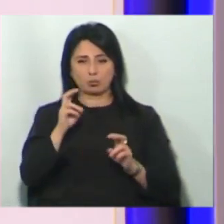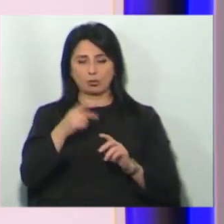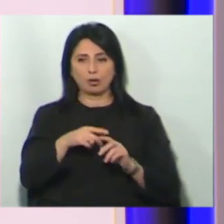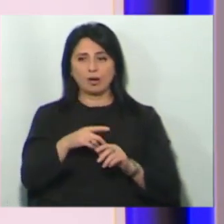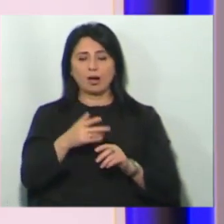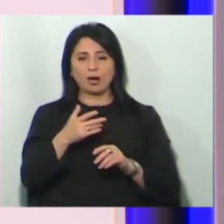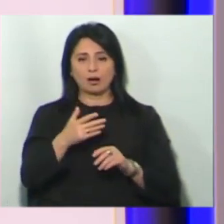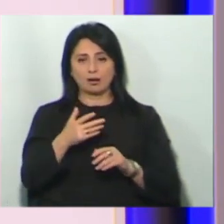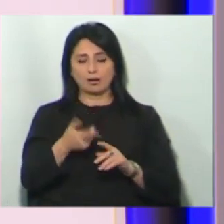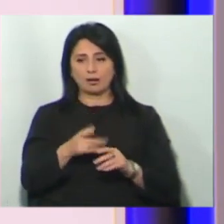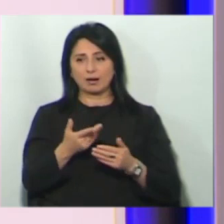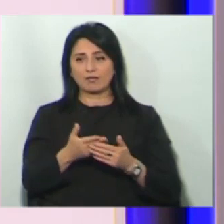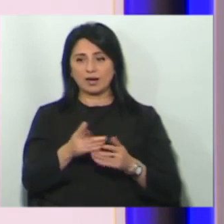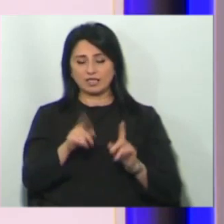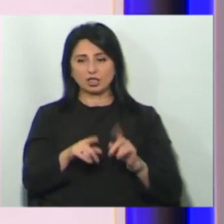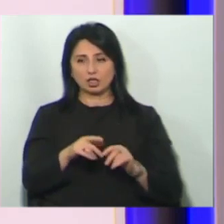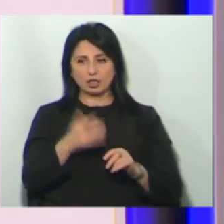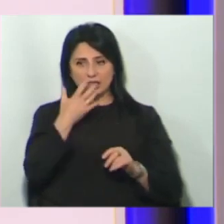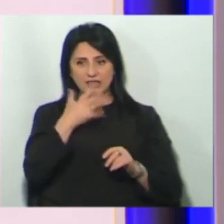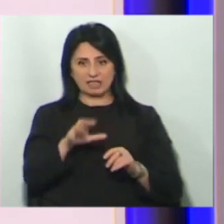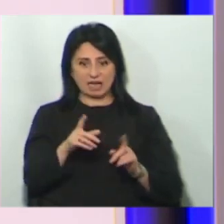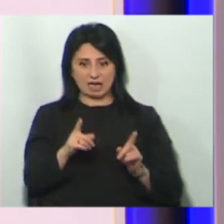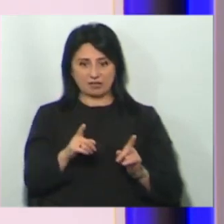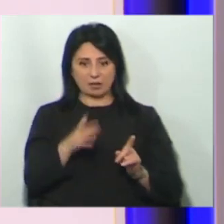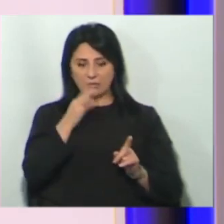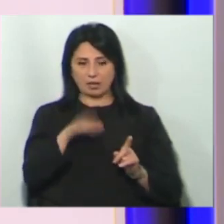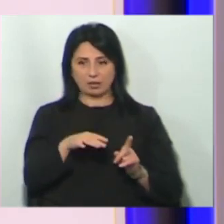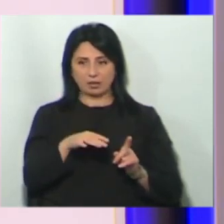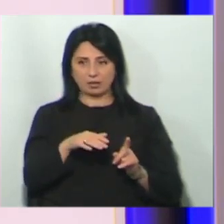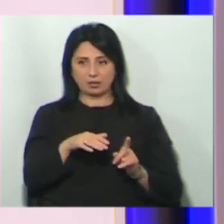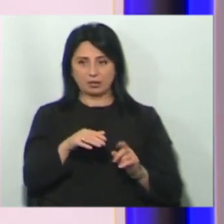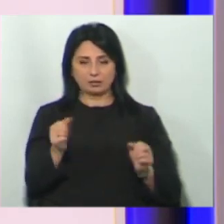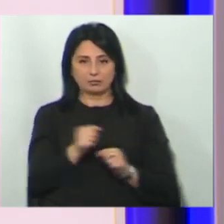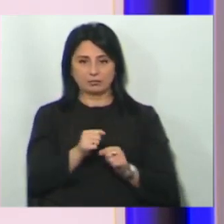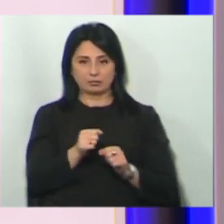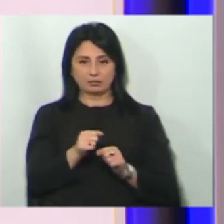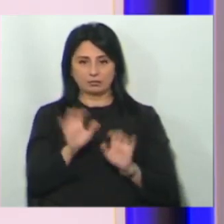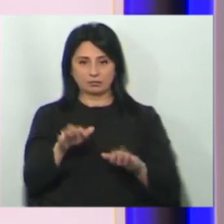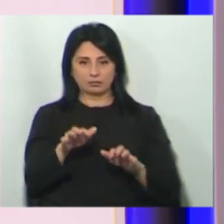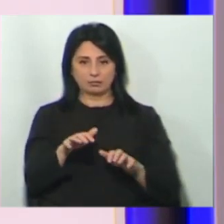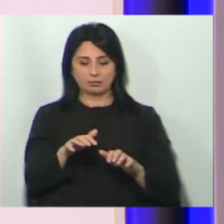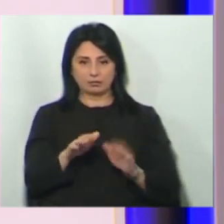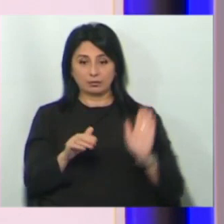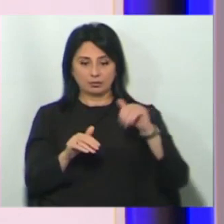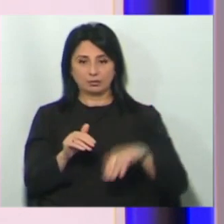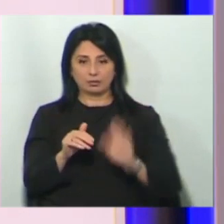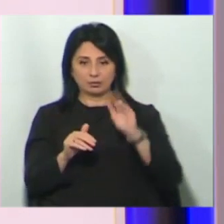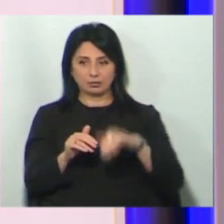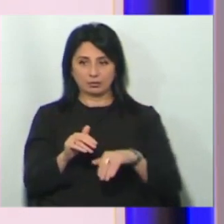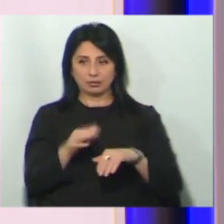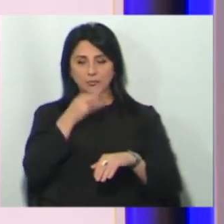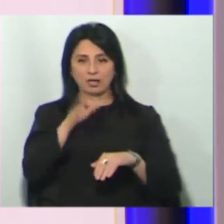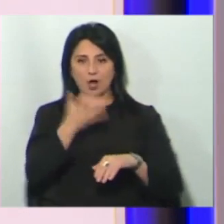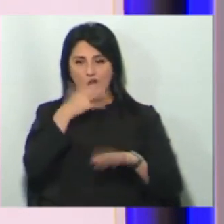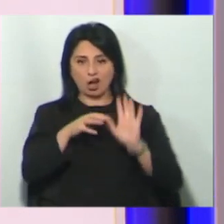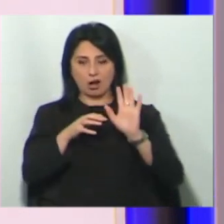გაზაფხული. Ზოგი ასეც ამბობს. Ანუ არის ცხელი პერიოდი, მერე არის ტემპერატურის დაქვეითება, არის ნალექი, მერე